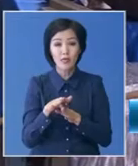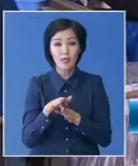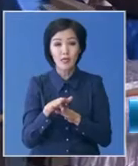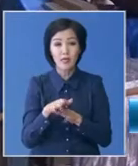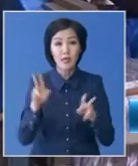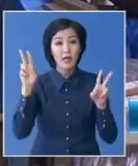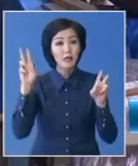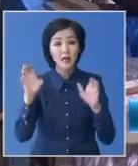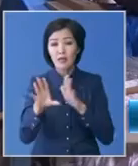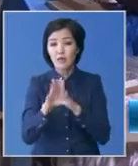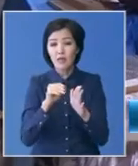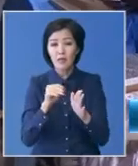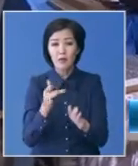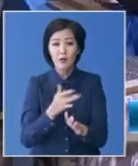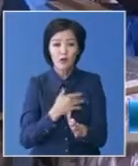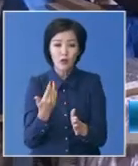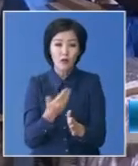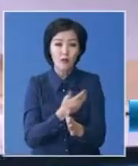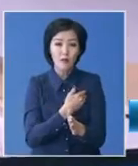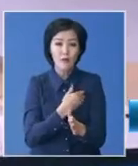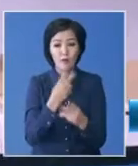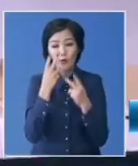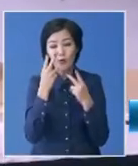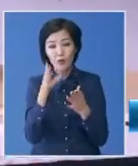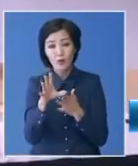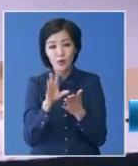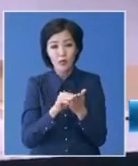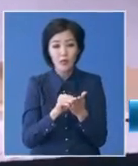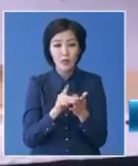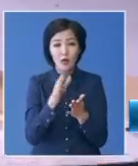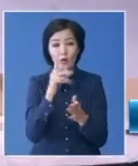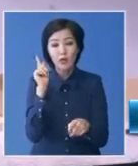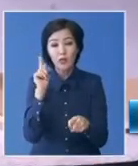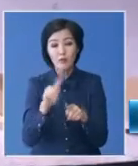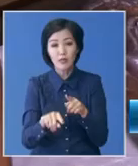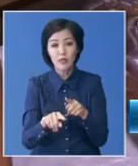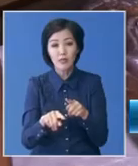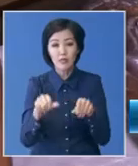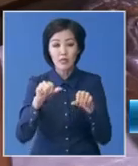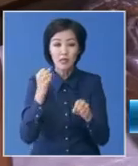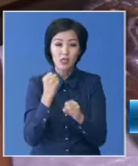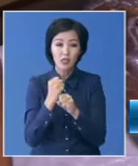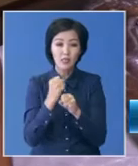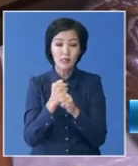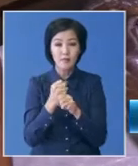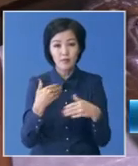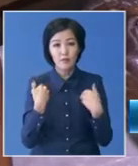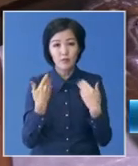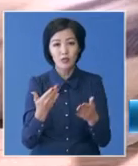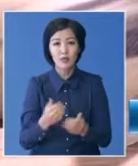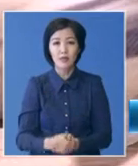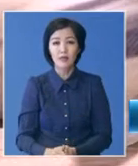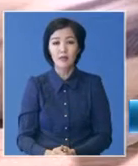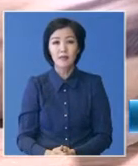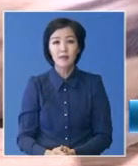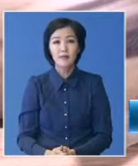тақырып талғамай түжірек қалауымен көргенін, көңіліне түйгенін уақыт тауып тез арада жарыққа шығарады. Жадыран Медетбек, Аяулым